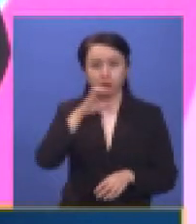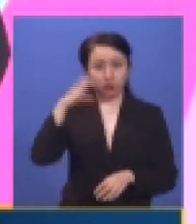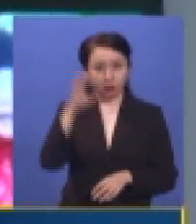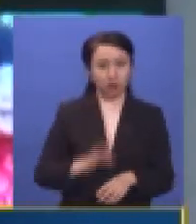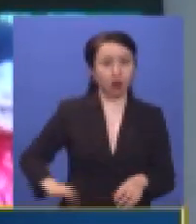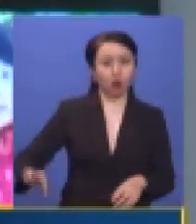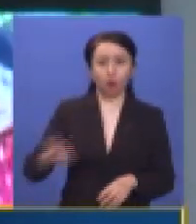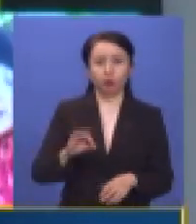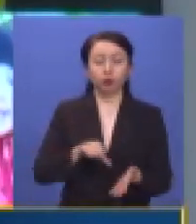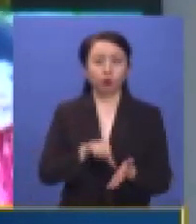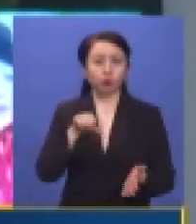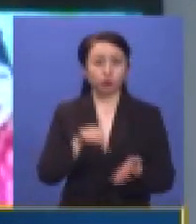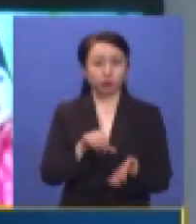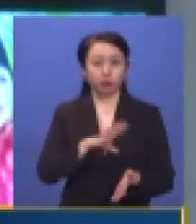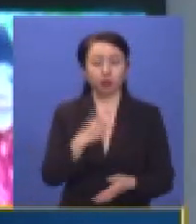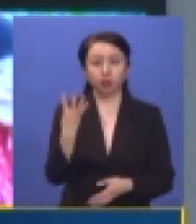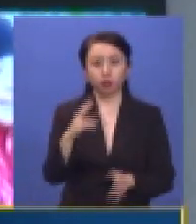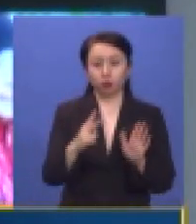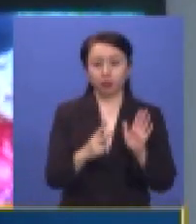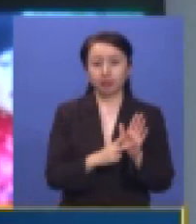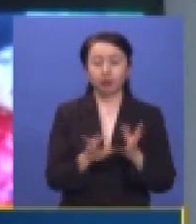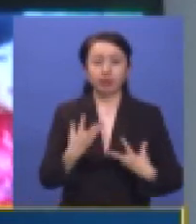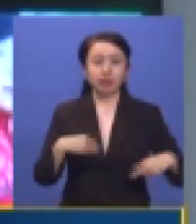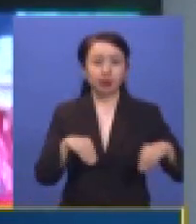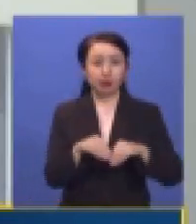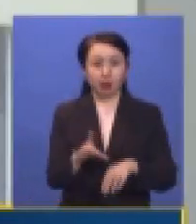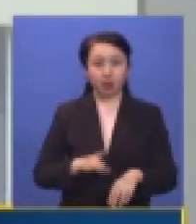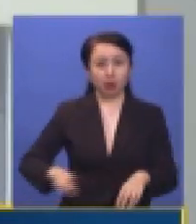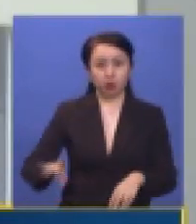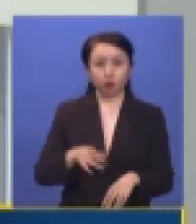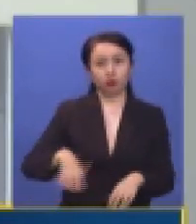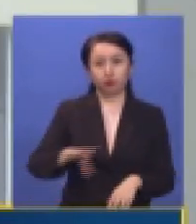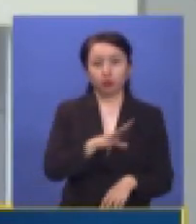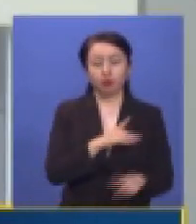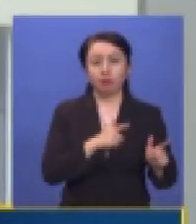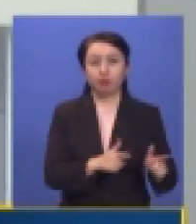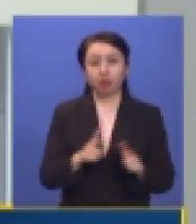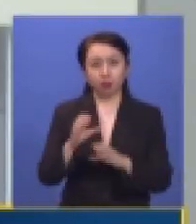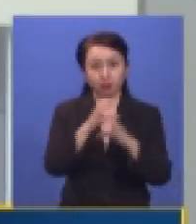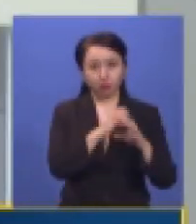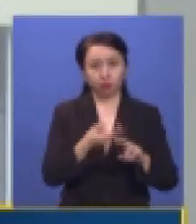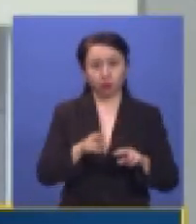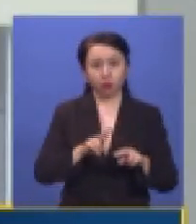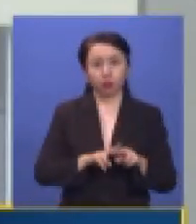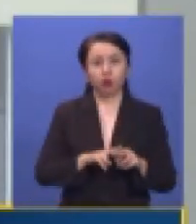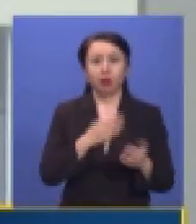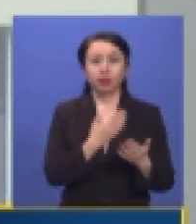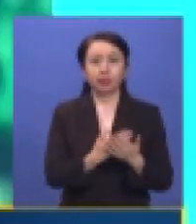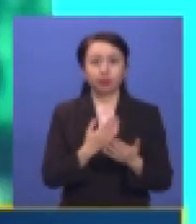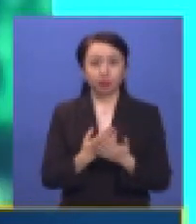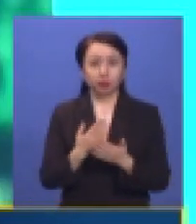Северо-Казахстанской области. Участие в нем приняли 47 семей региона. Все они подготавливали видеоролики, в которых